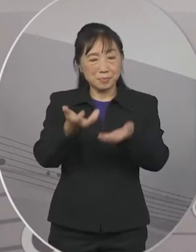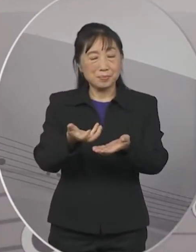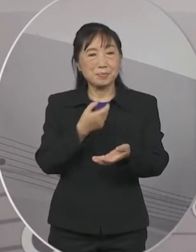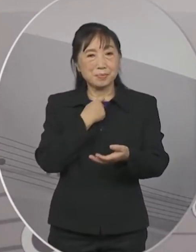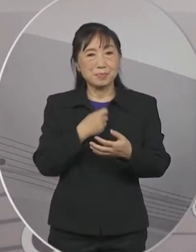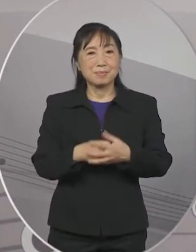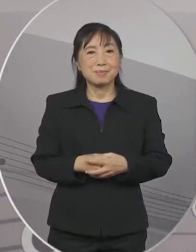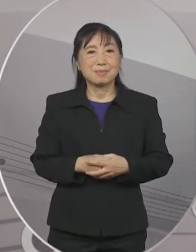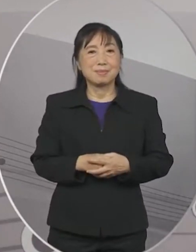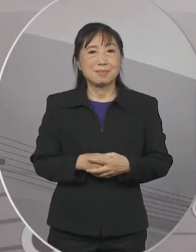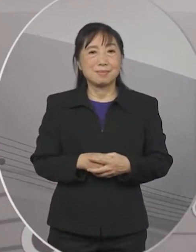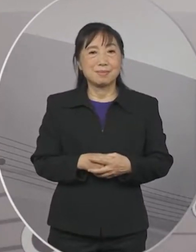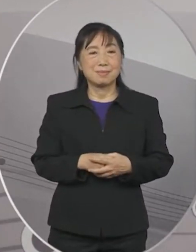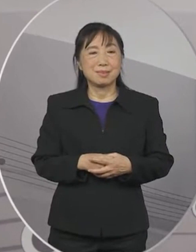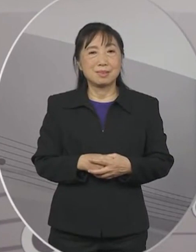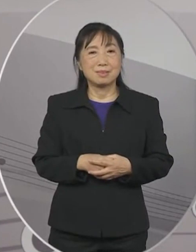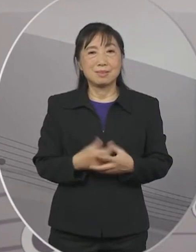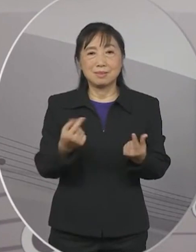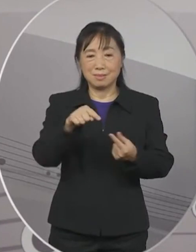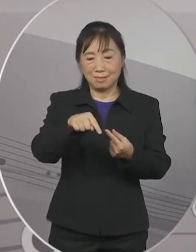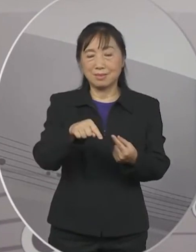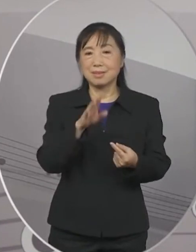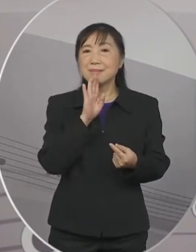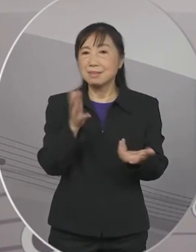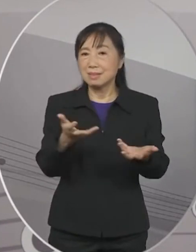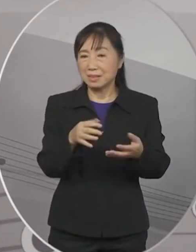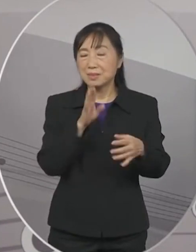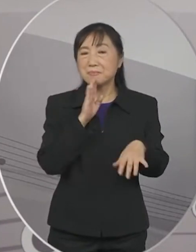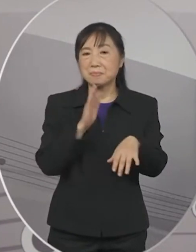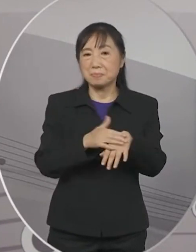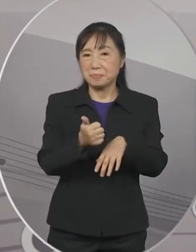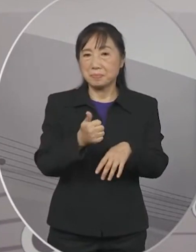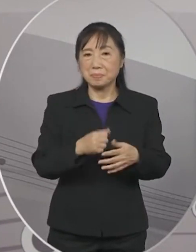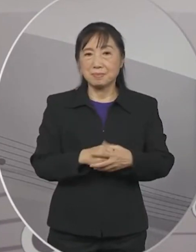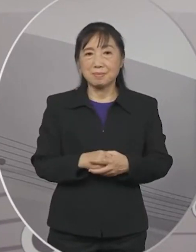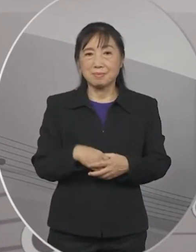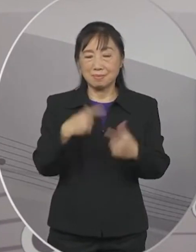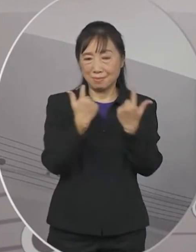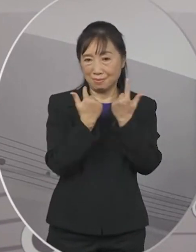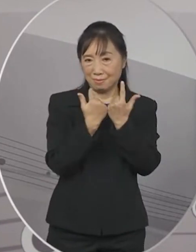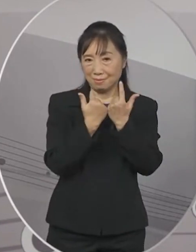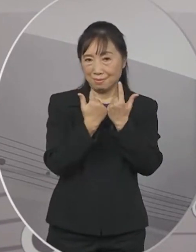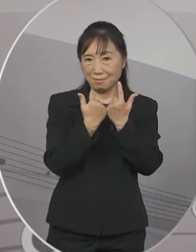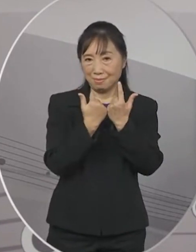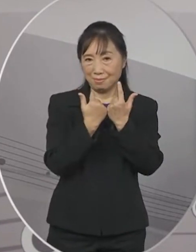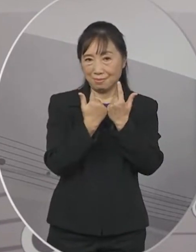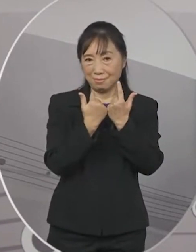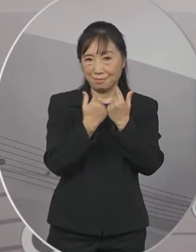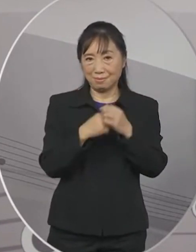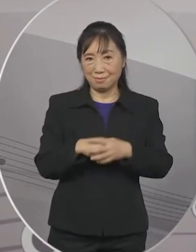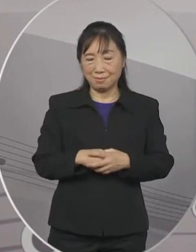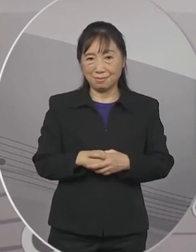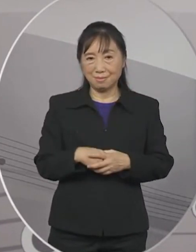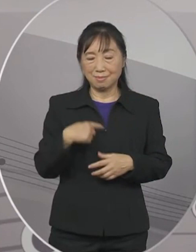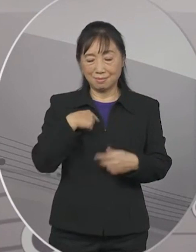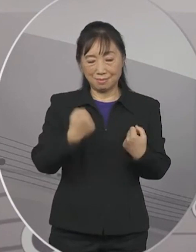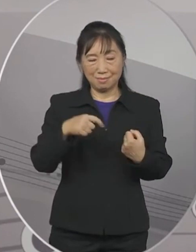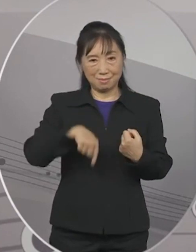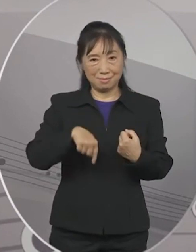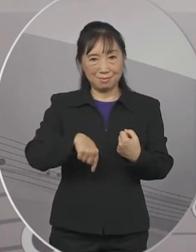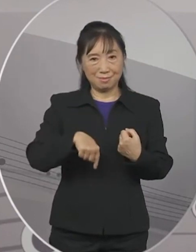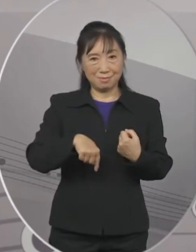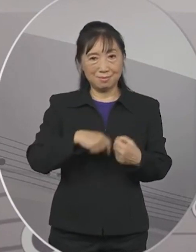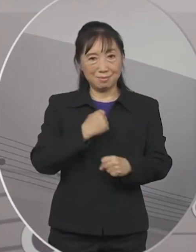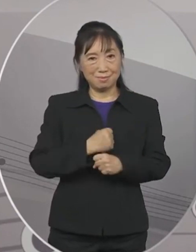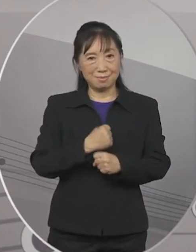个非常棒的事情。台北，我在这里